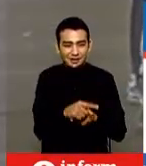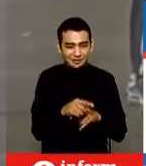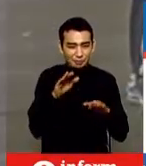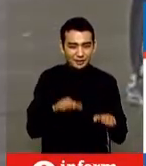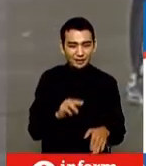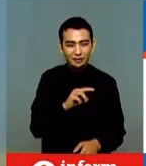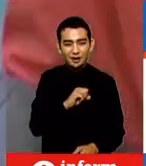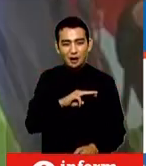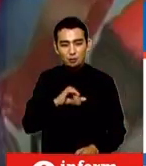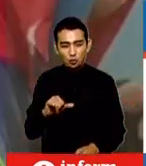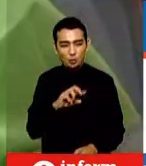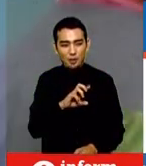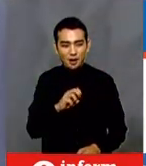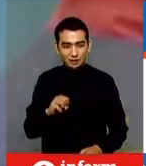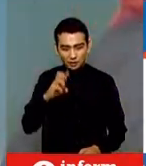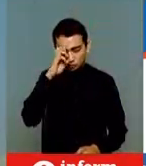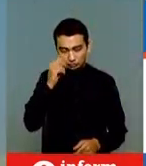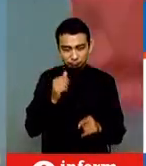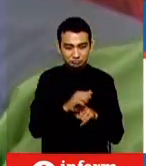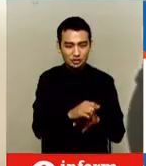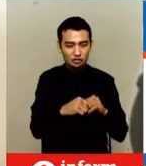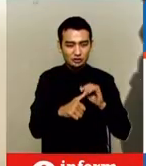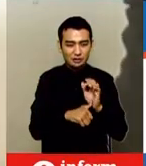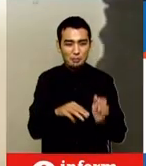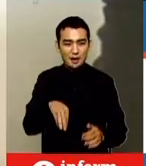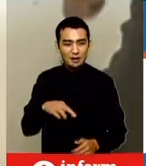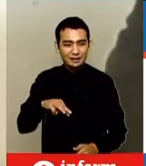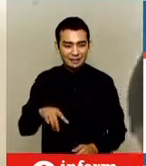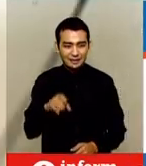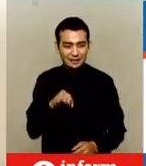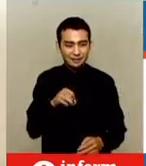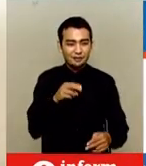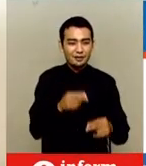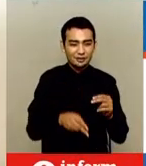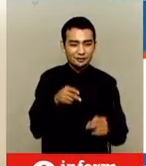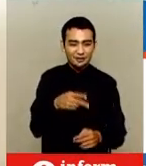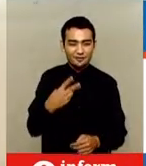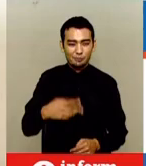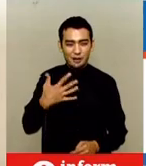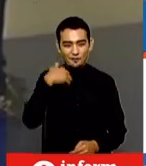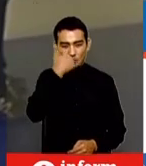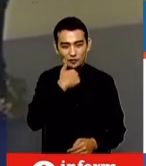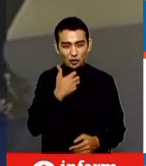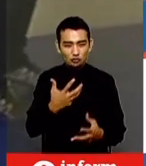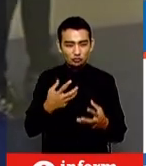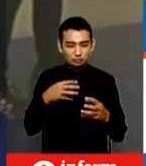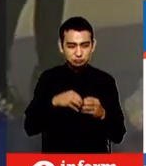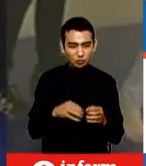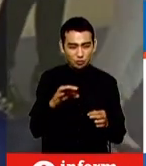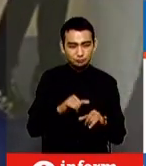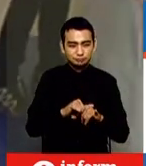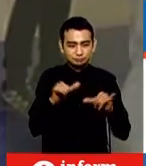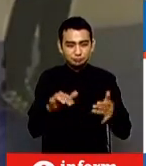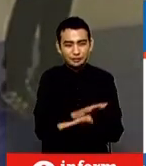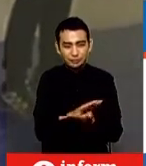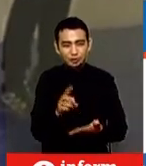«Даму Бала» из местного бюджета выделено 16 миллиардов тенге. В целом, к концу 2025 года за счет принимаемых мер рост охвата